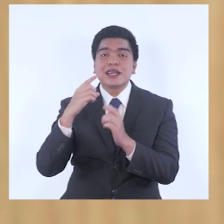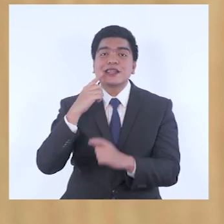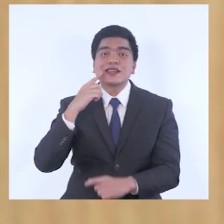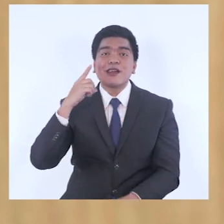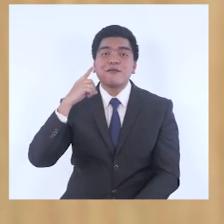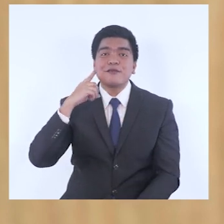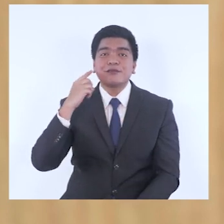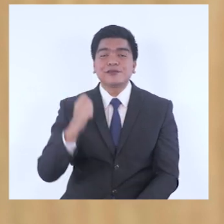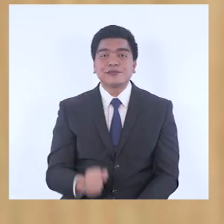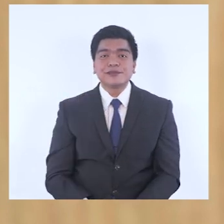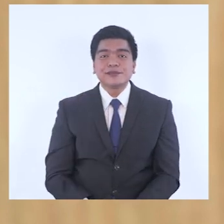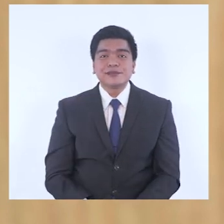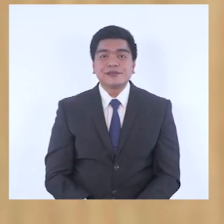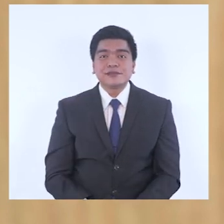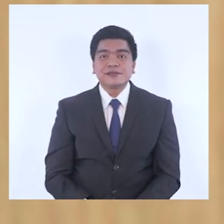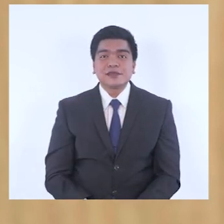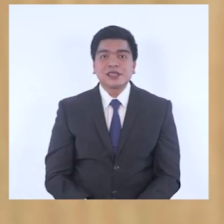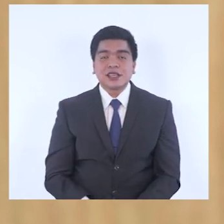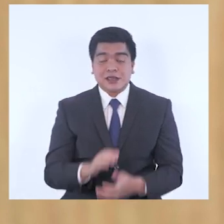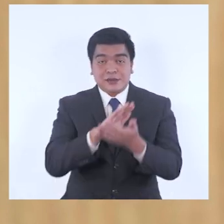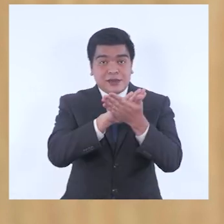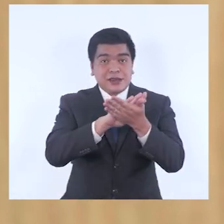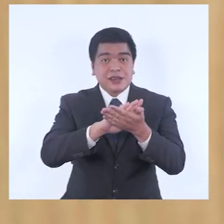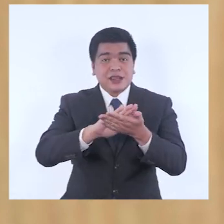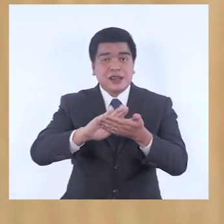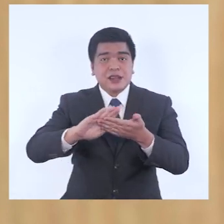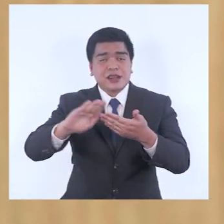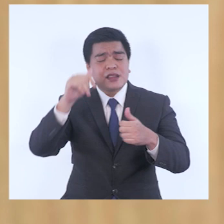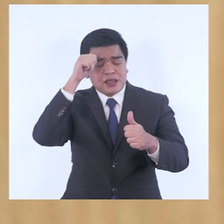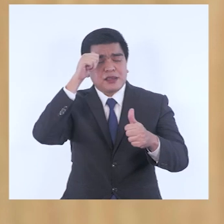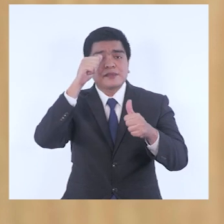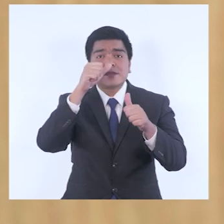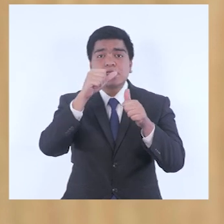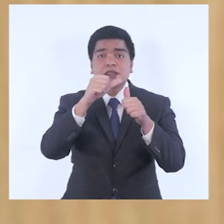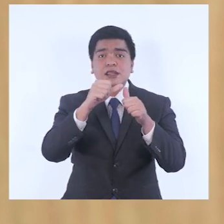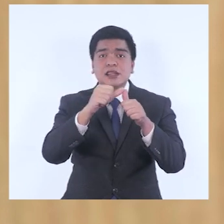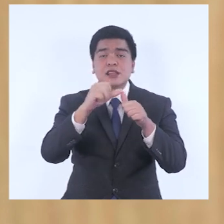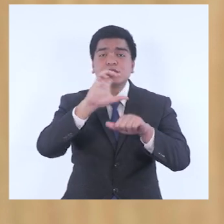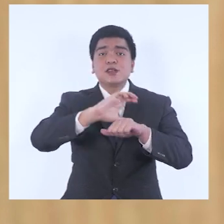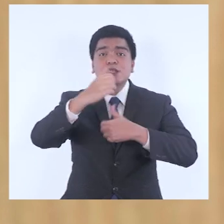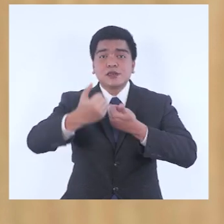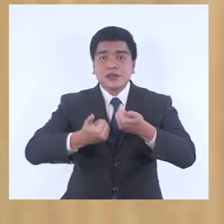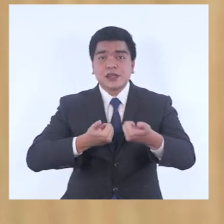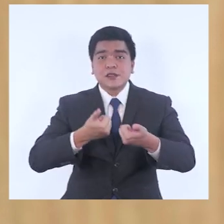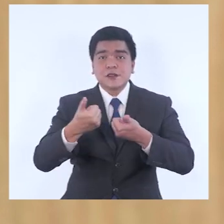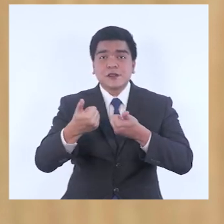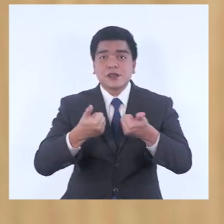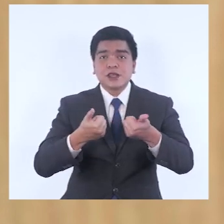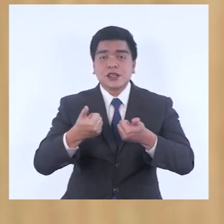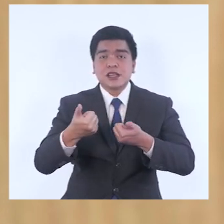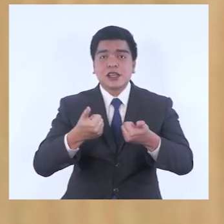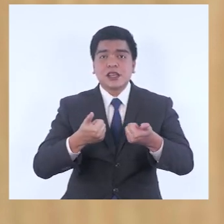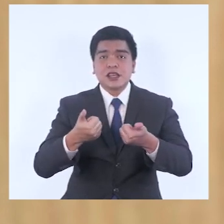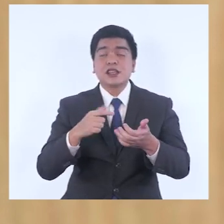at napakabanal na layunin ng pamamahala ng Iglesia na siyang naging dahilan ng pagtatagumpay ng